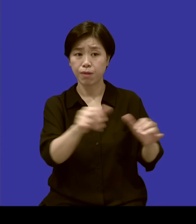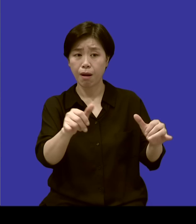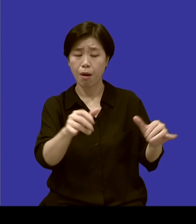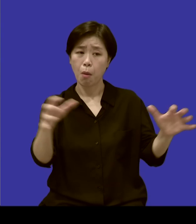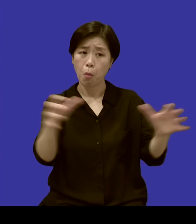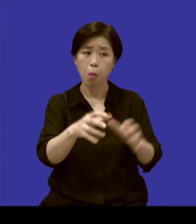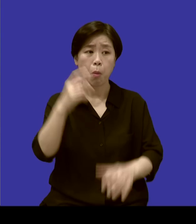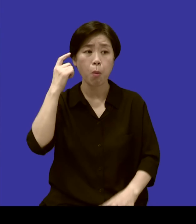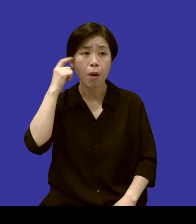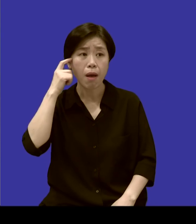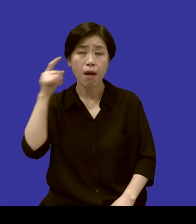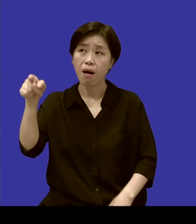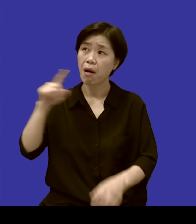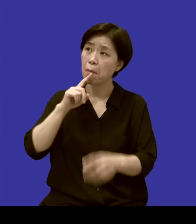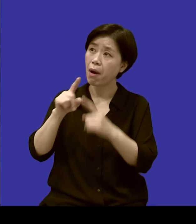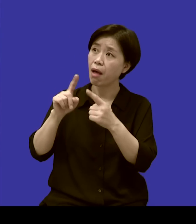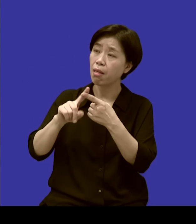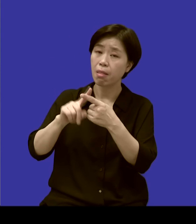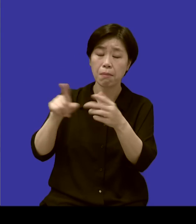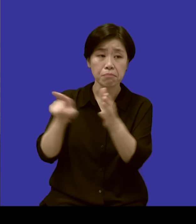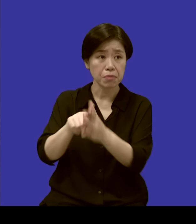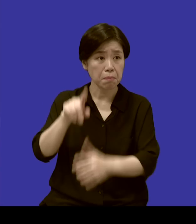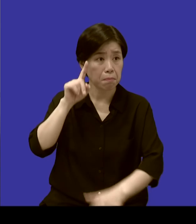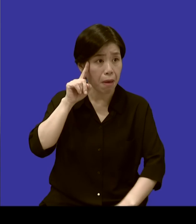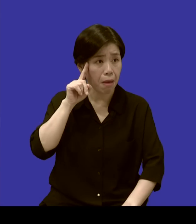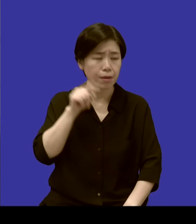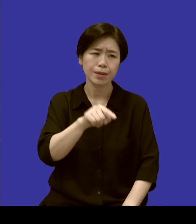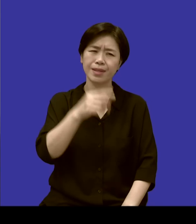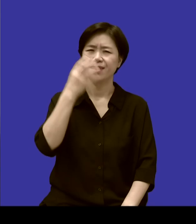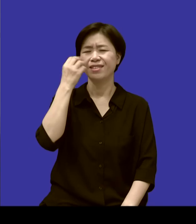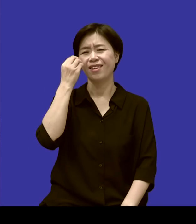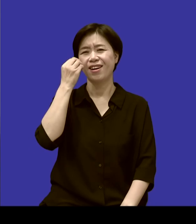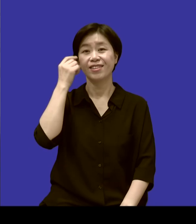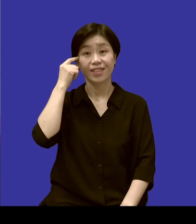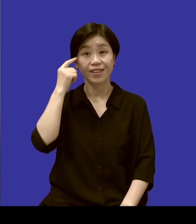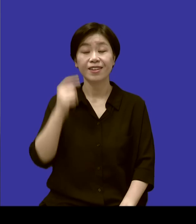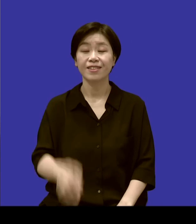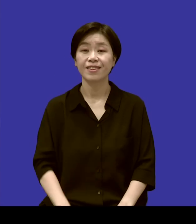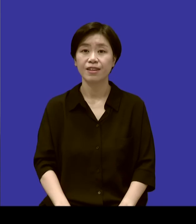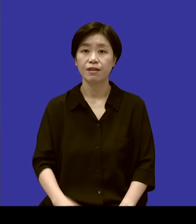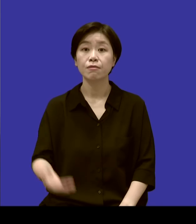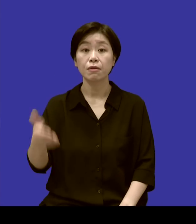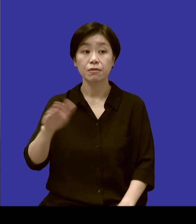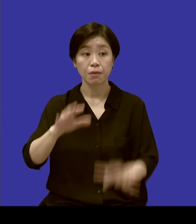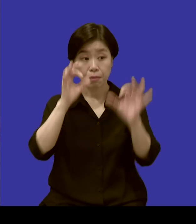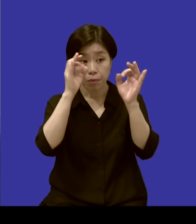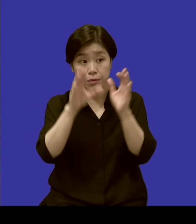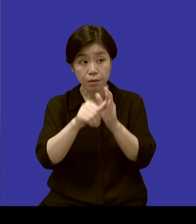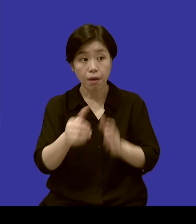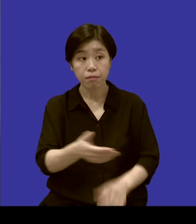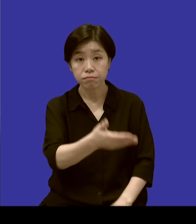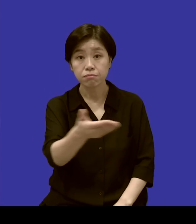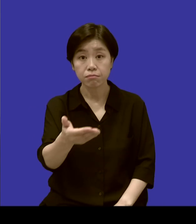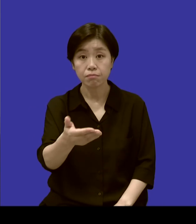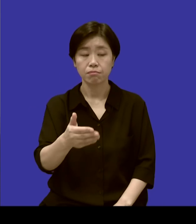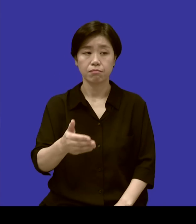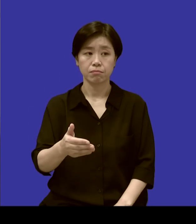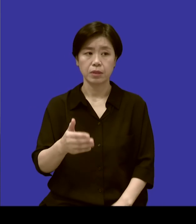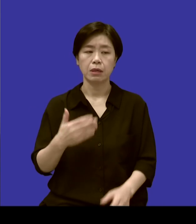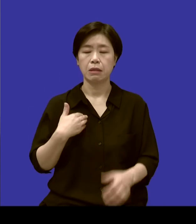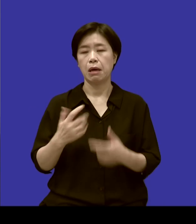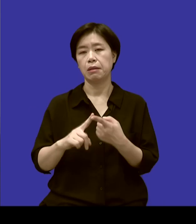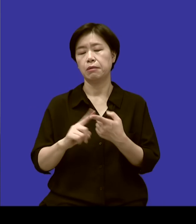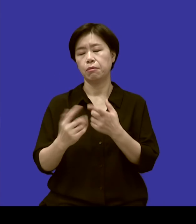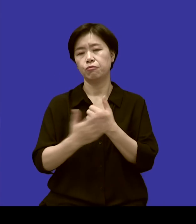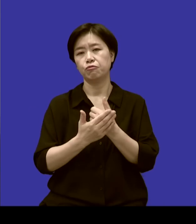집단이다 나 이런 생각을 했어요. 예. 그래서 그렇지만은 그들의 정성과 그들의 나를 진정으로 좀 이렇게